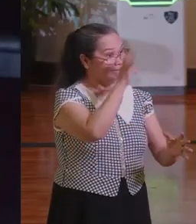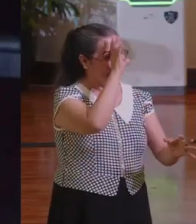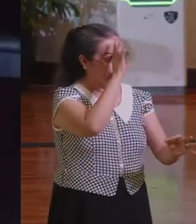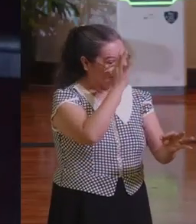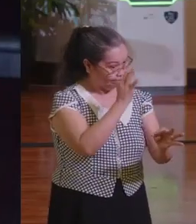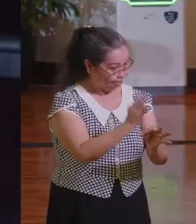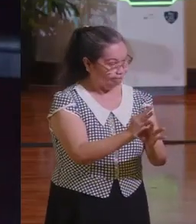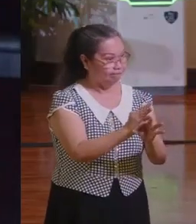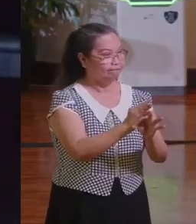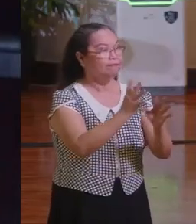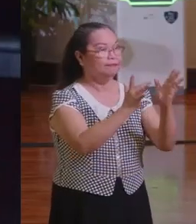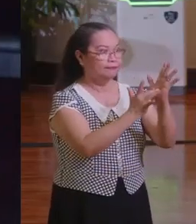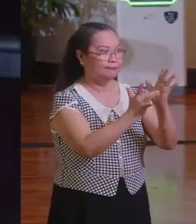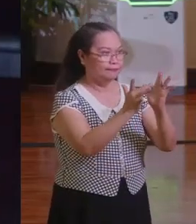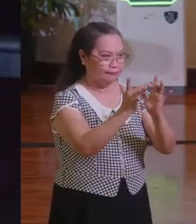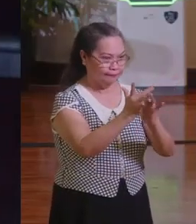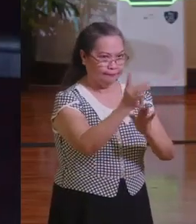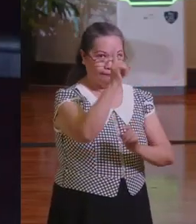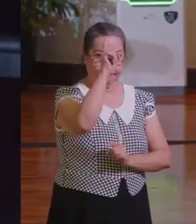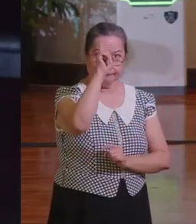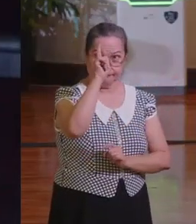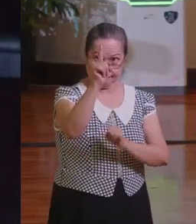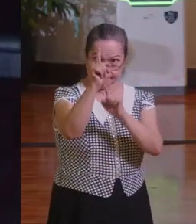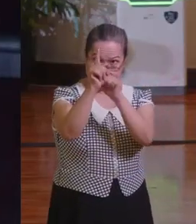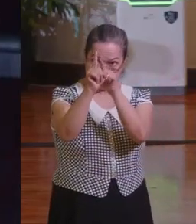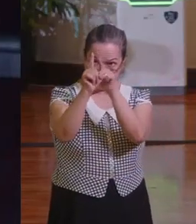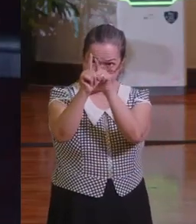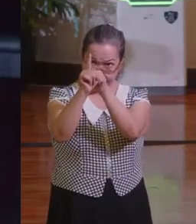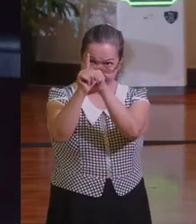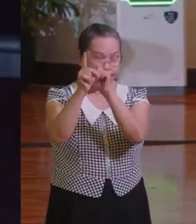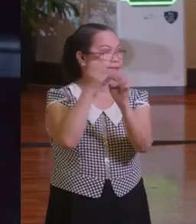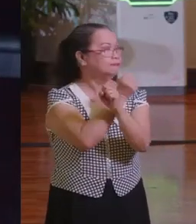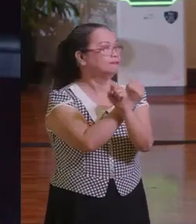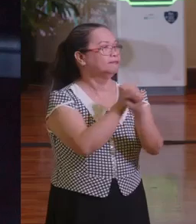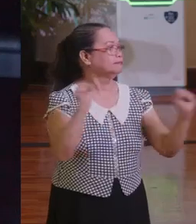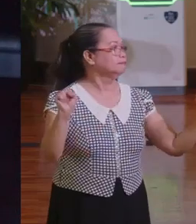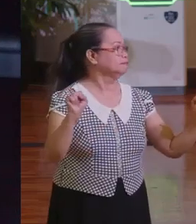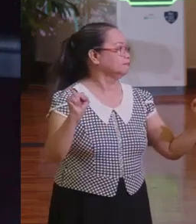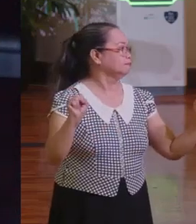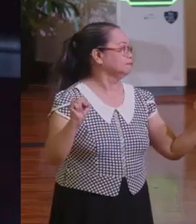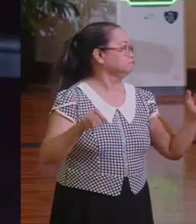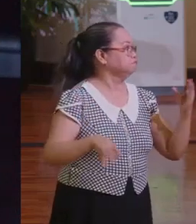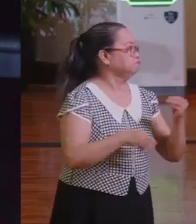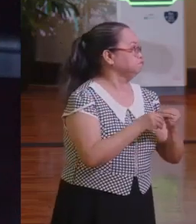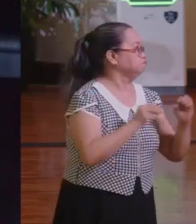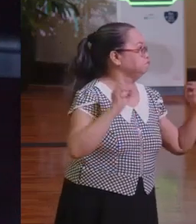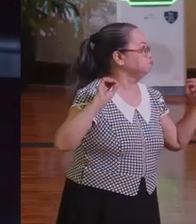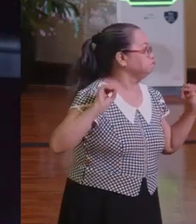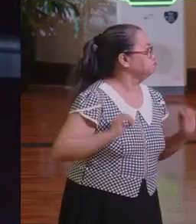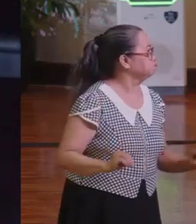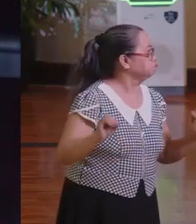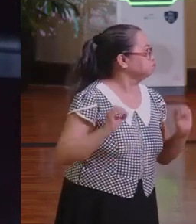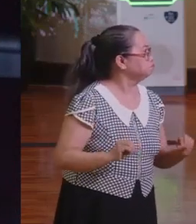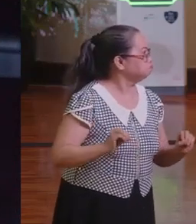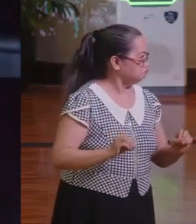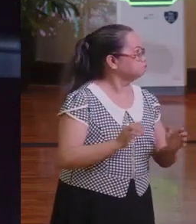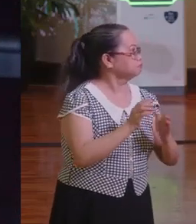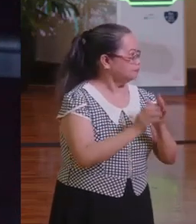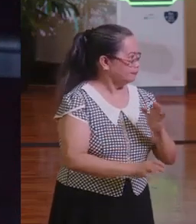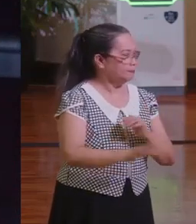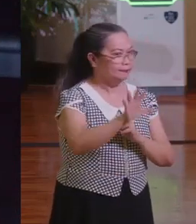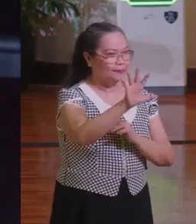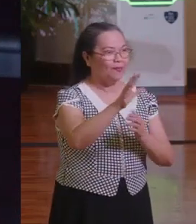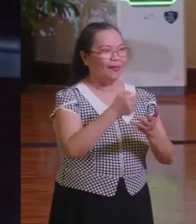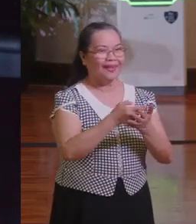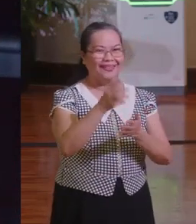kay Jesus lamang ang tanging daan sa kaligtasan. At nga pag-aralan natin sa chapters 5 and 6 ang mga praktikal